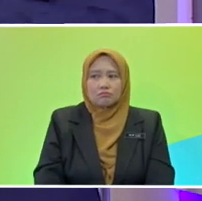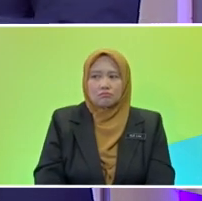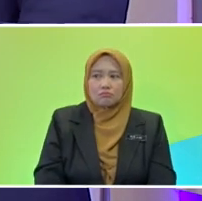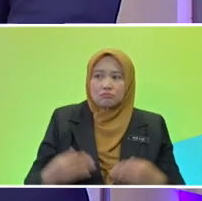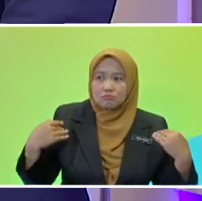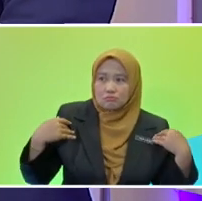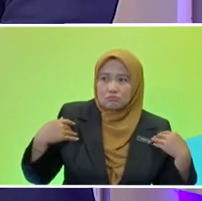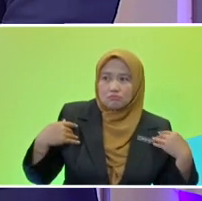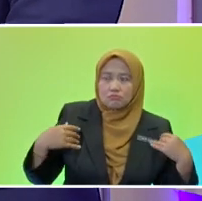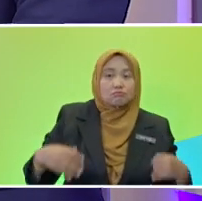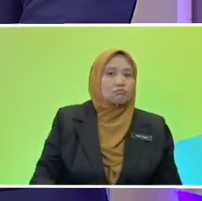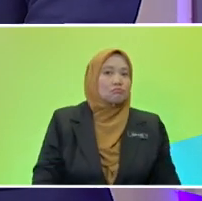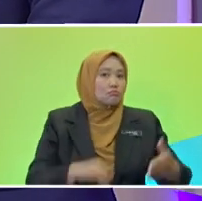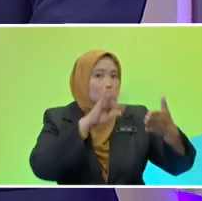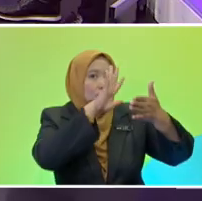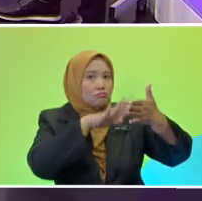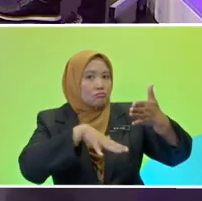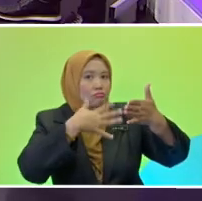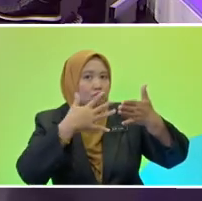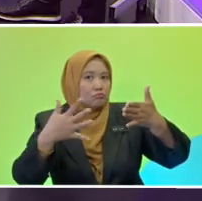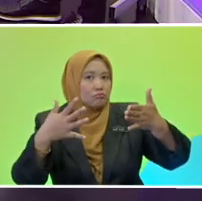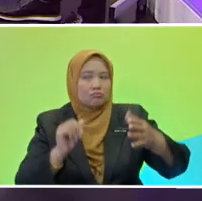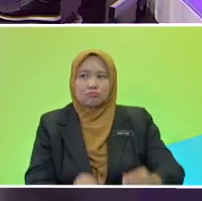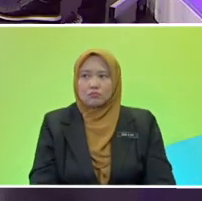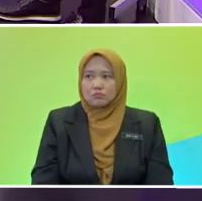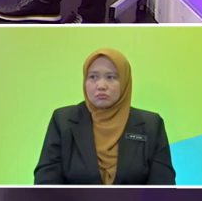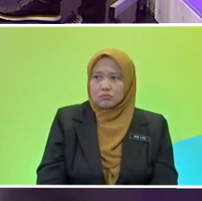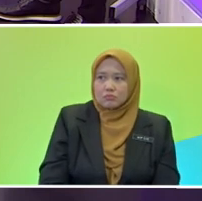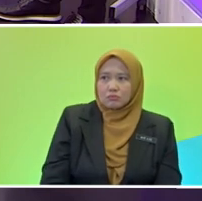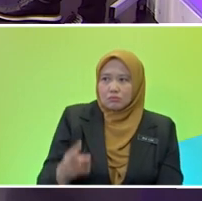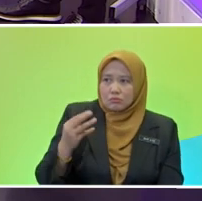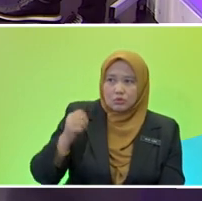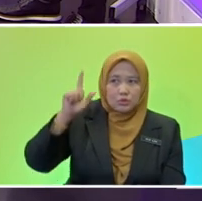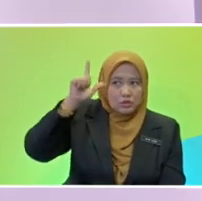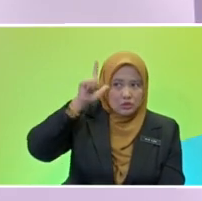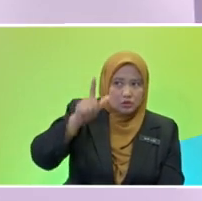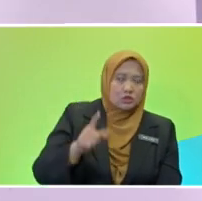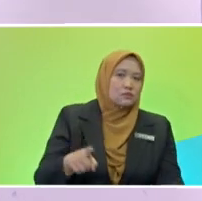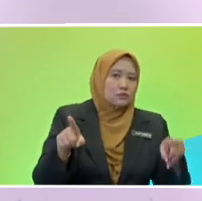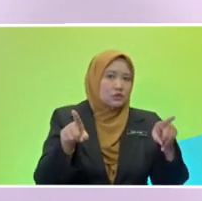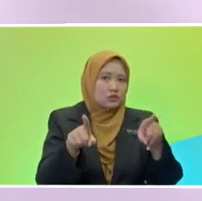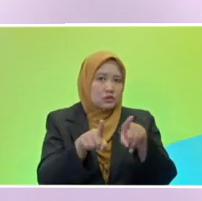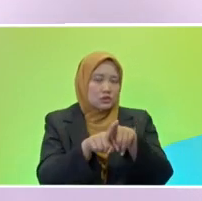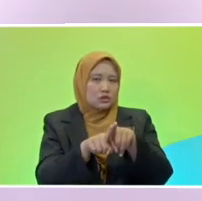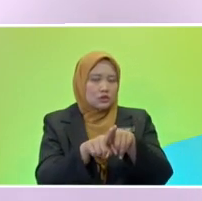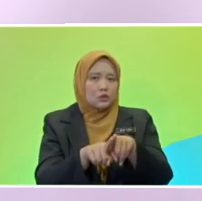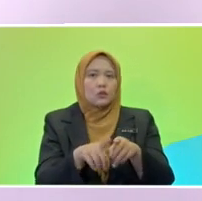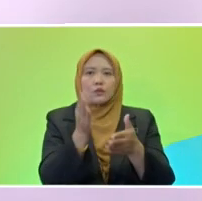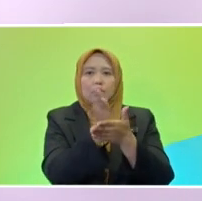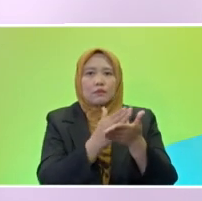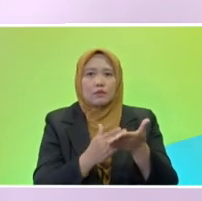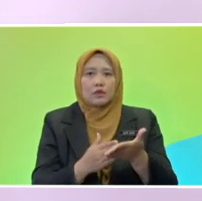murid-murid yang berada di persamaan berkenaan tentang bahagian tumbuhan diantara